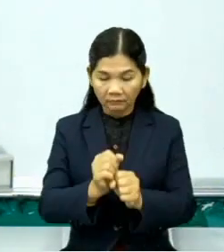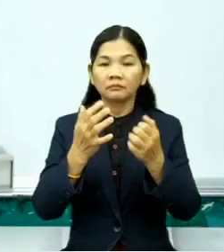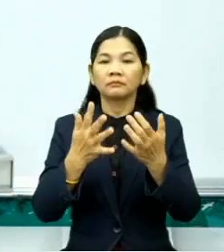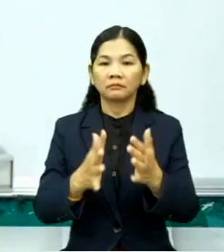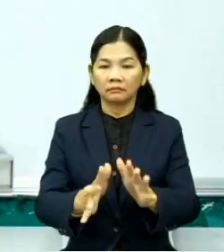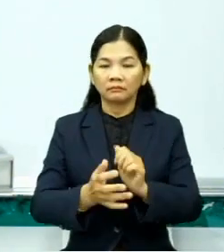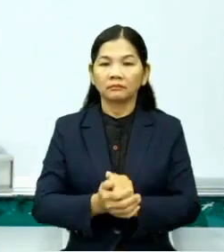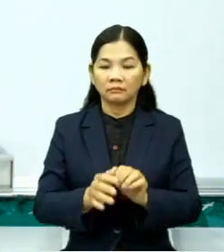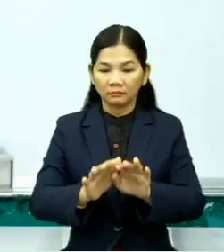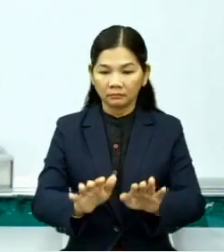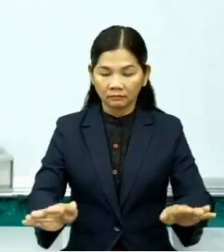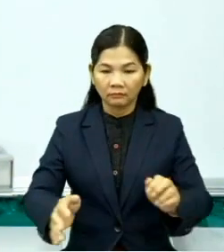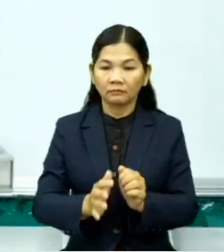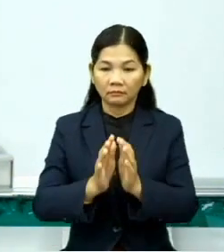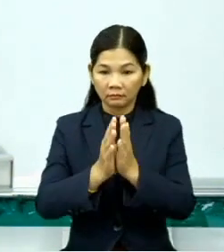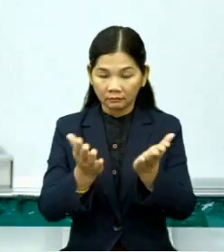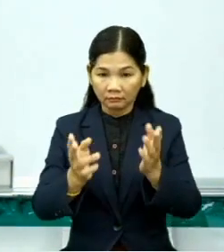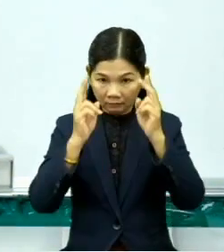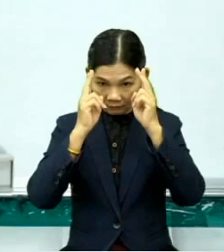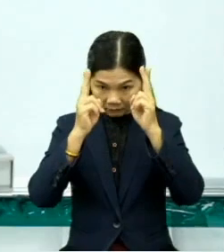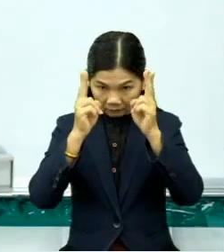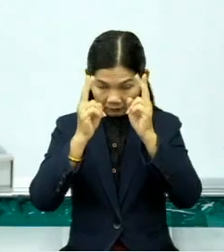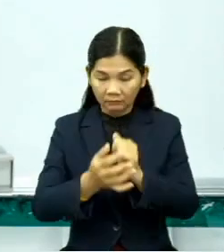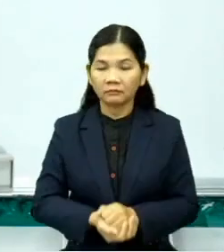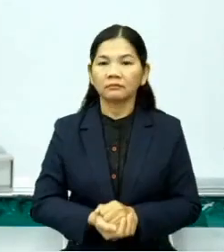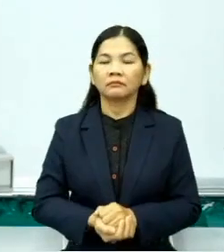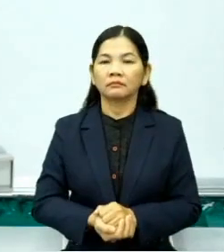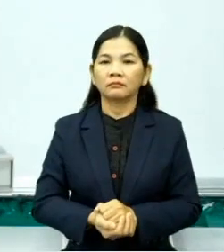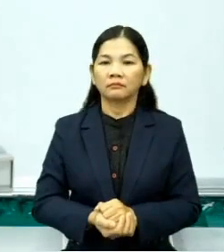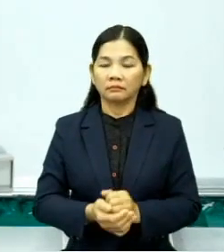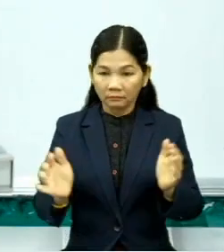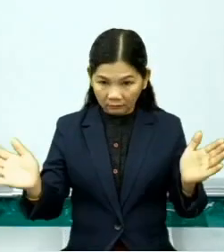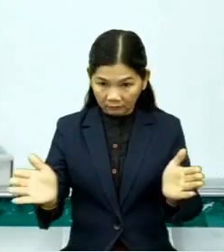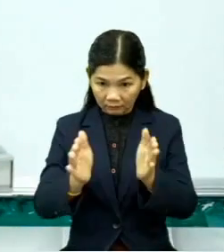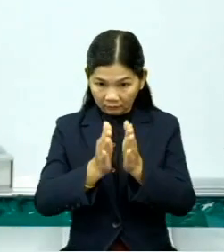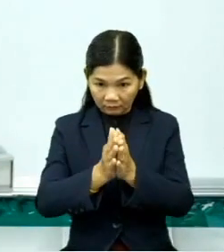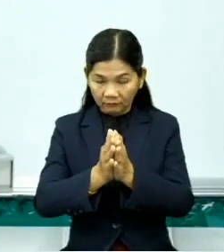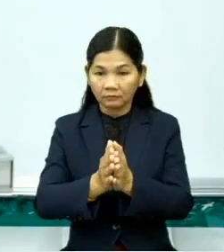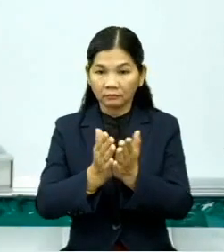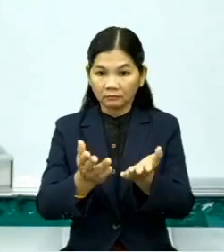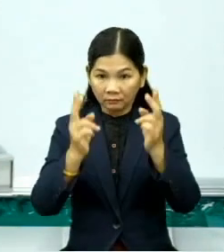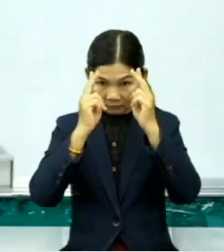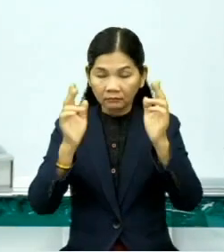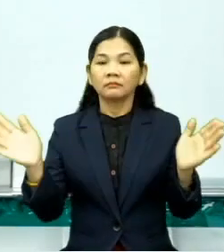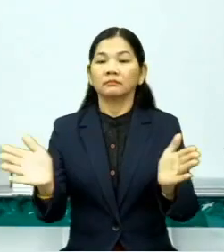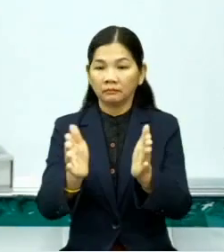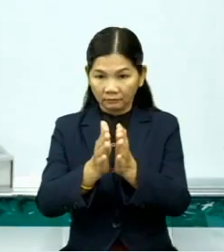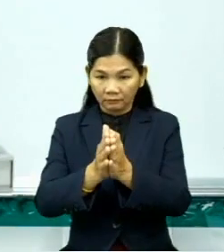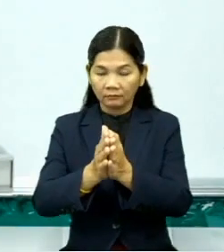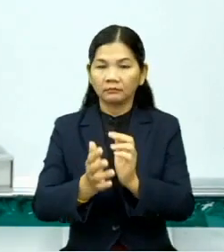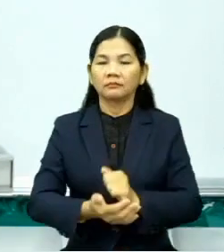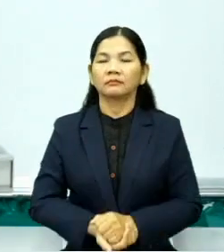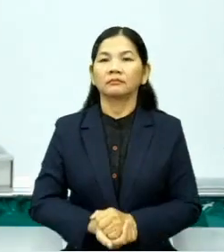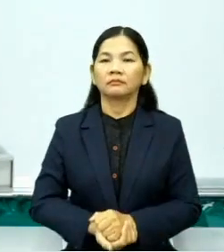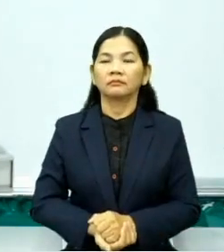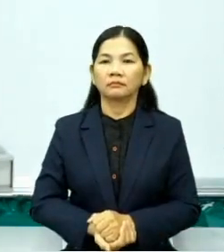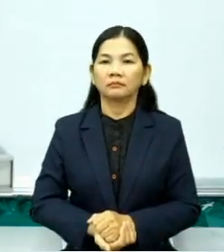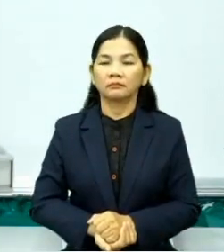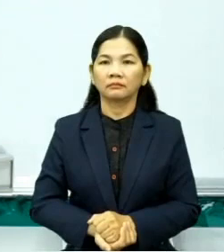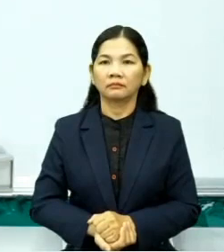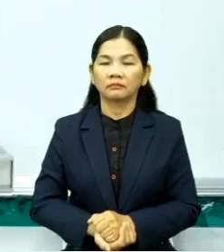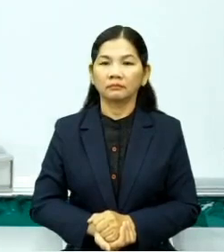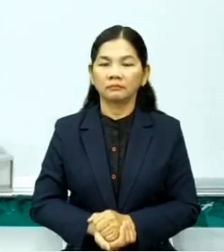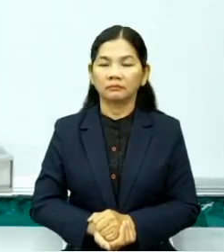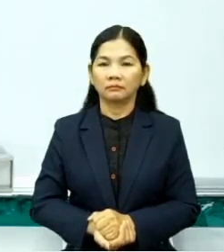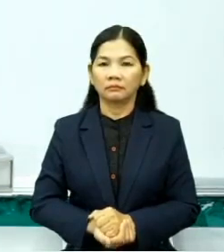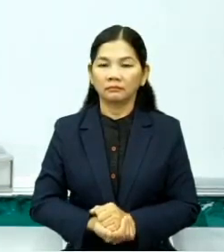យសម្រាប់កូនដែលមានសៀវភៅសិក្សាគោលអញ្ចឹងកូនបិទសៀវភៅសិក្សាគោលទុកសិនណាកូនណាចាអញ្ចឹងចំណាយអត្